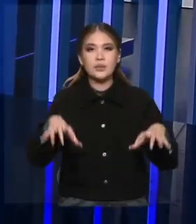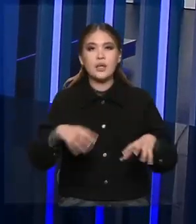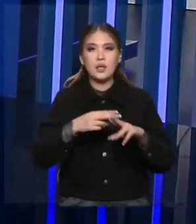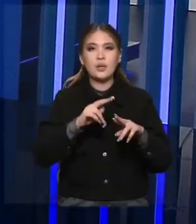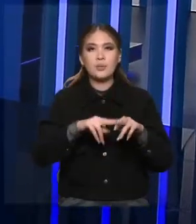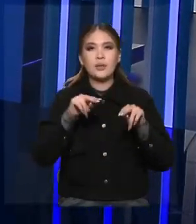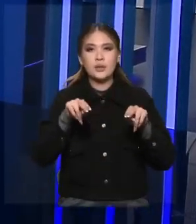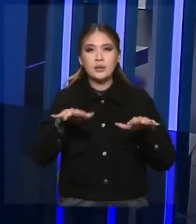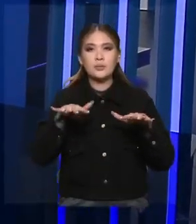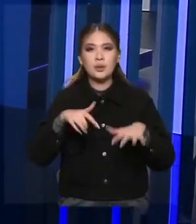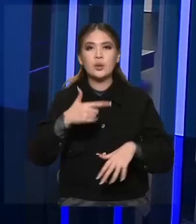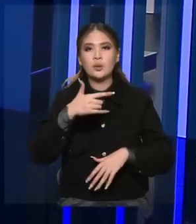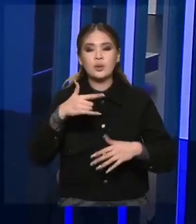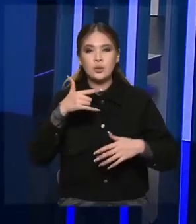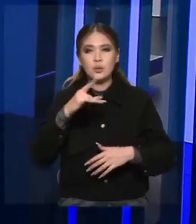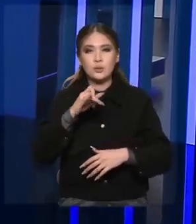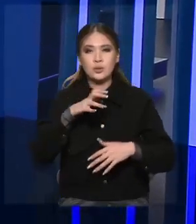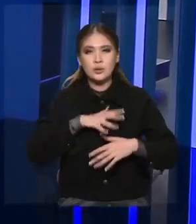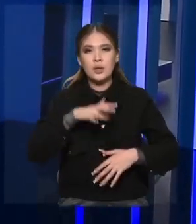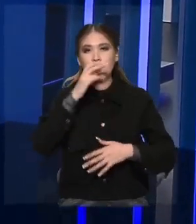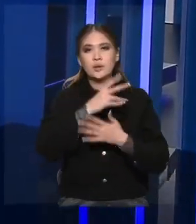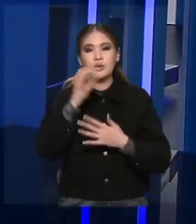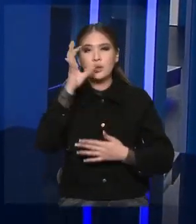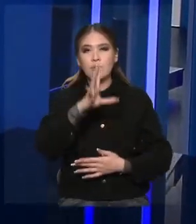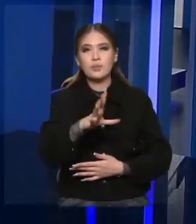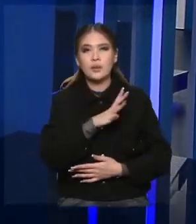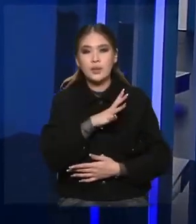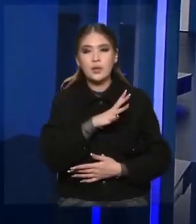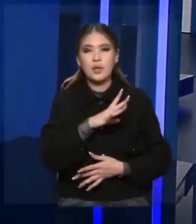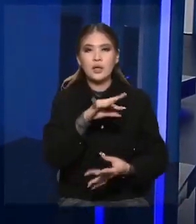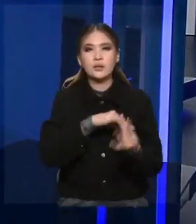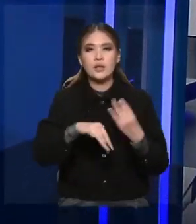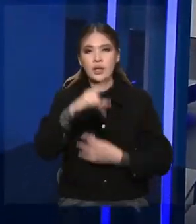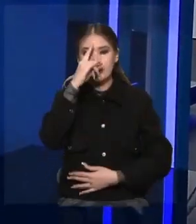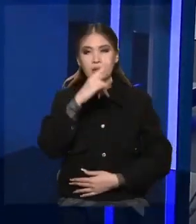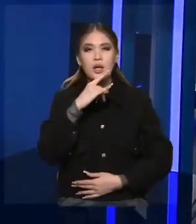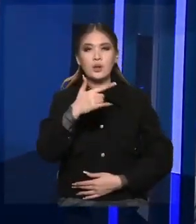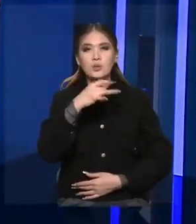парламента Грузии шалвы папуашвили собеседники обсудили вопросы текущих